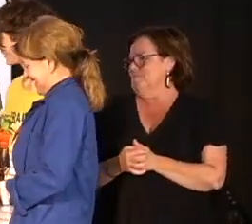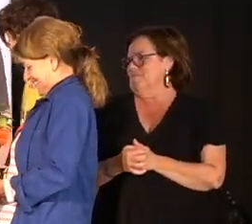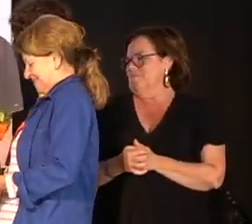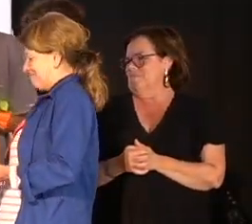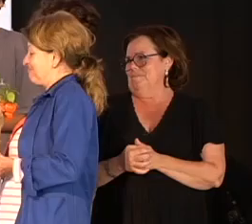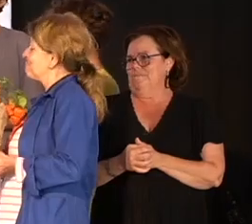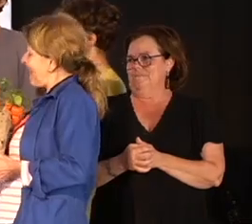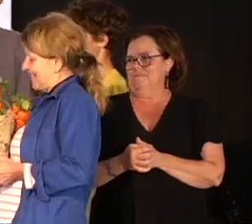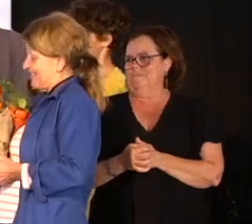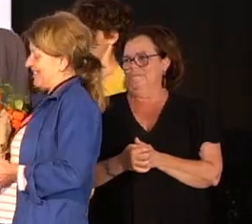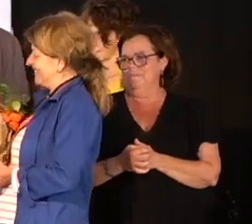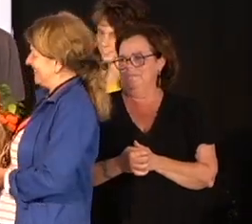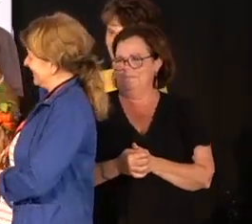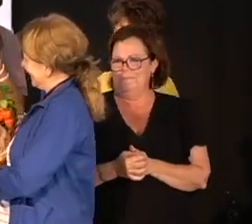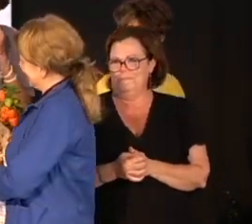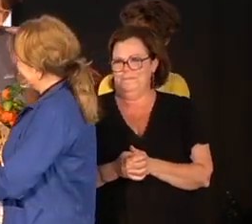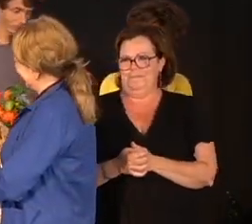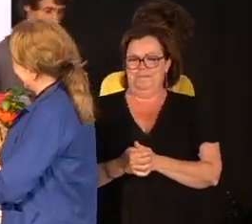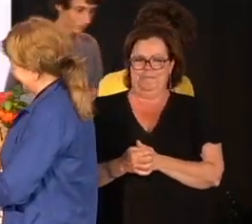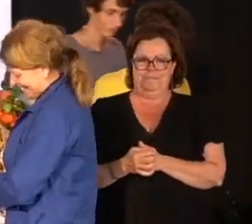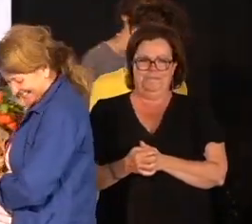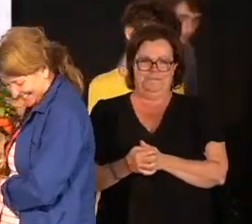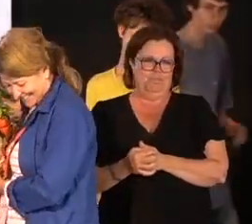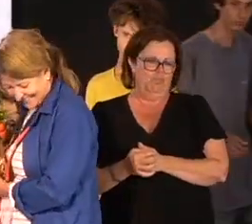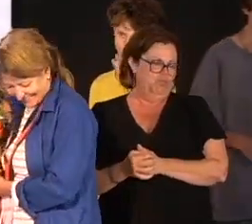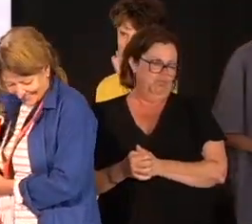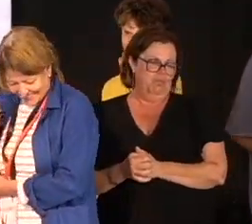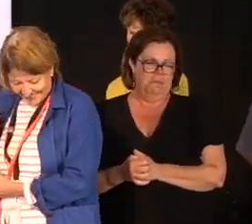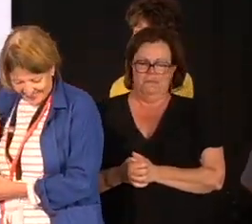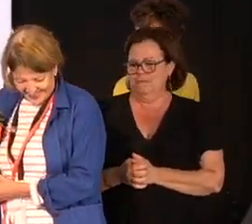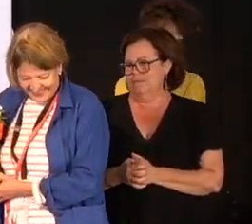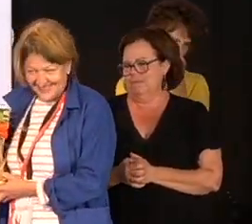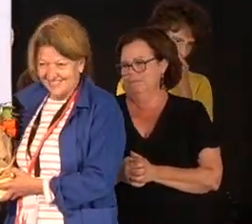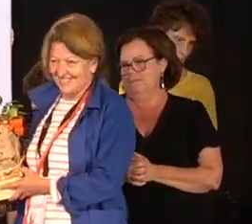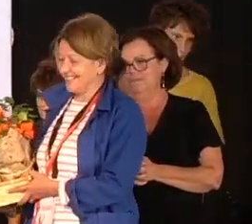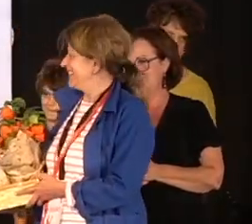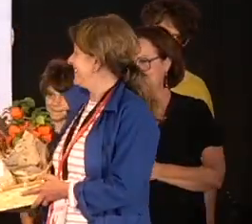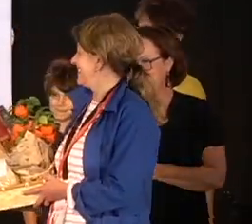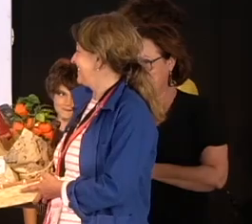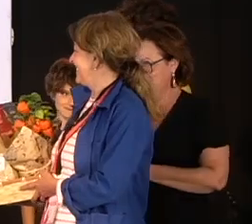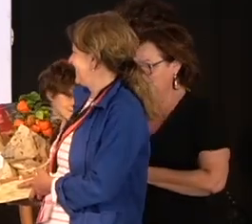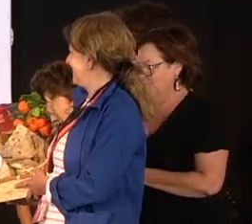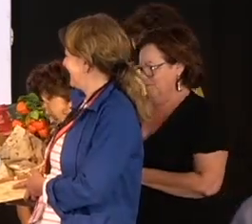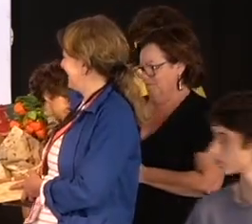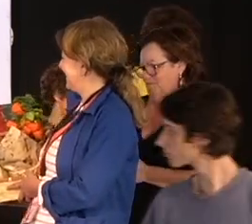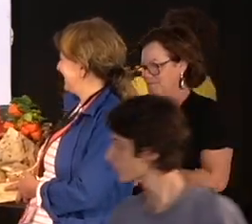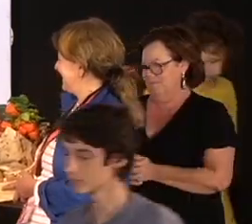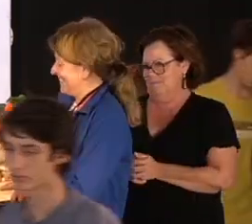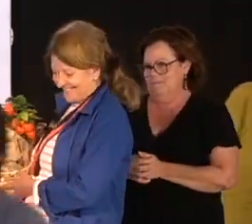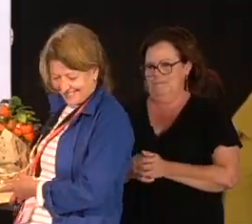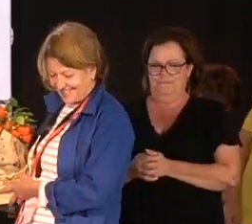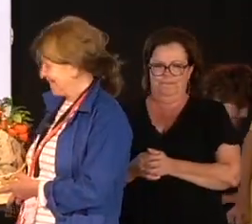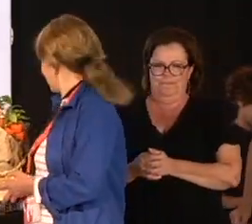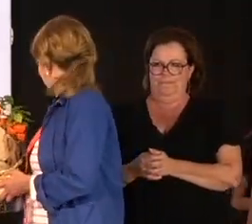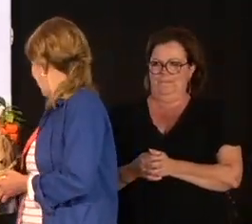Merci à vous deux. Sans les deux personnes les plus importantes sans lesquelles on n'aurait pas pu faire ce festival.